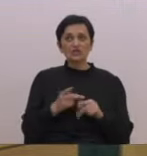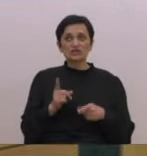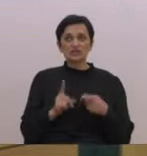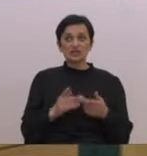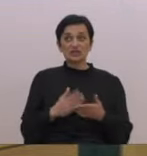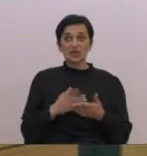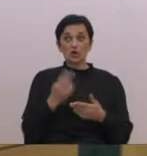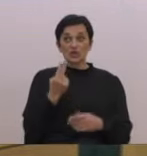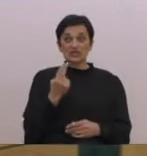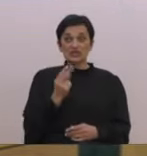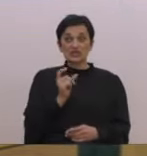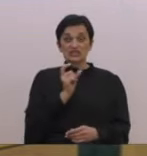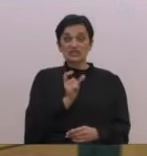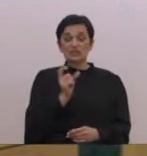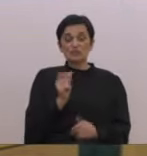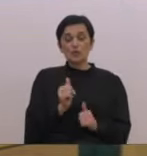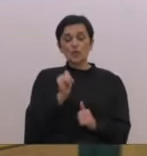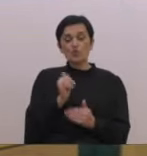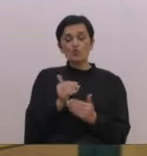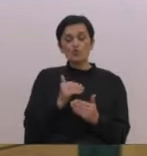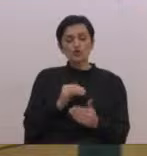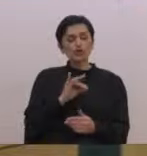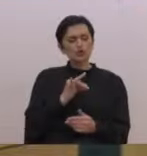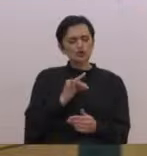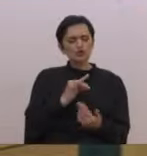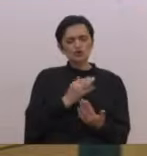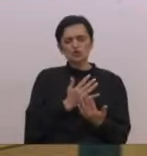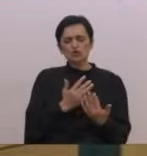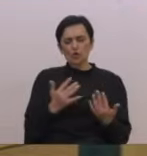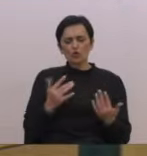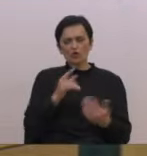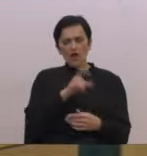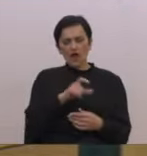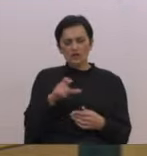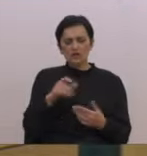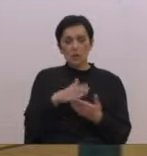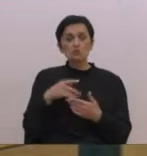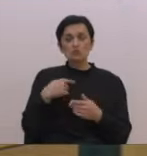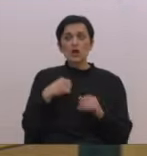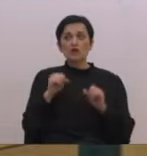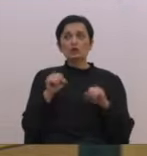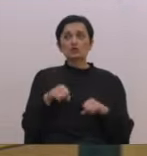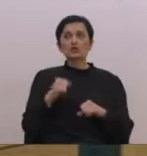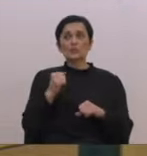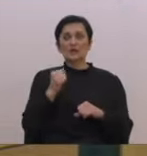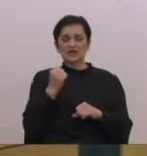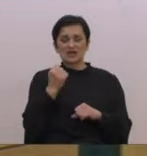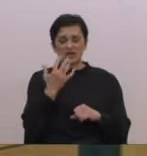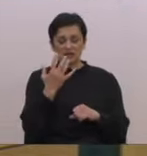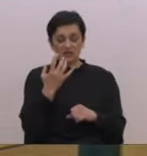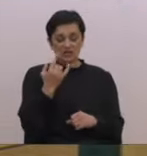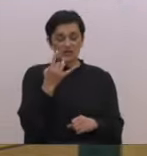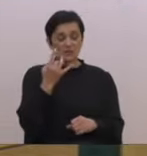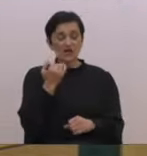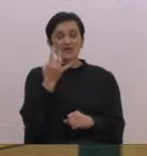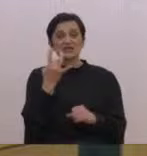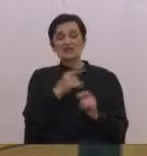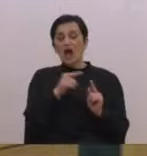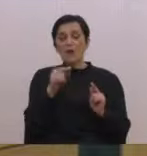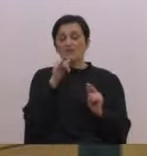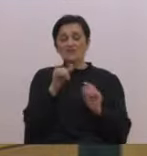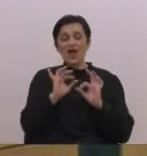ამ ციფრების უკან დგას კონკრეტული ისტორიები და კონკრეტული ადამიანები ნამდვილად. Და მე შემიძლია რამდენიმე ისტორია, რამდენიმეს ვერ მოყვები, დრო ცოტა